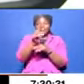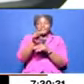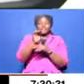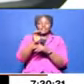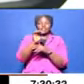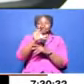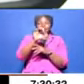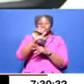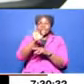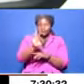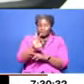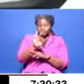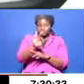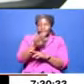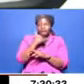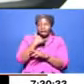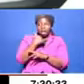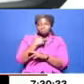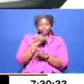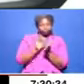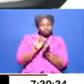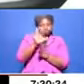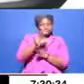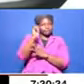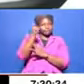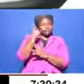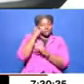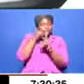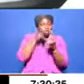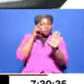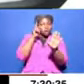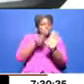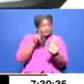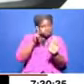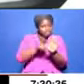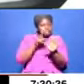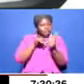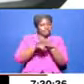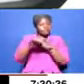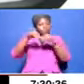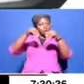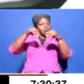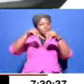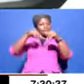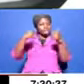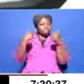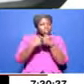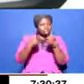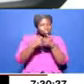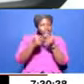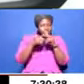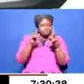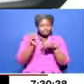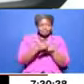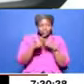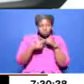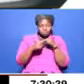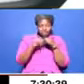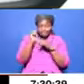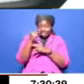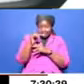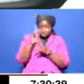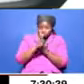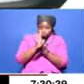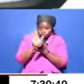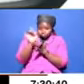CAF kupiga taifa hili marufuku ya kushiriki kwenye mechi za kufuzu zitakazoanza mwezi Juni. Kenya ingali imepigwa marufuku